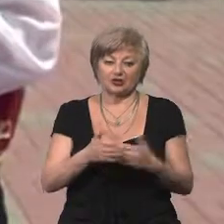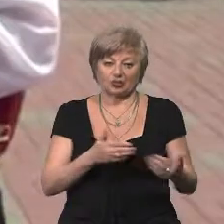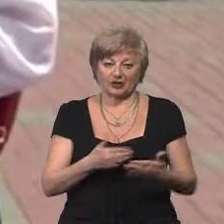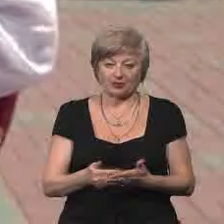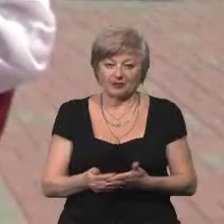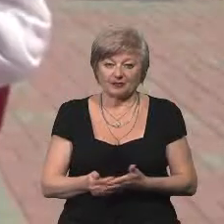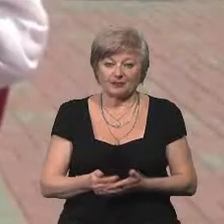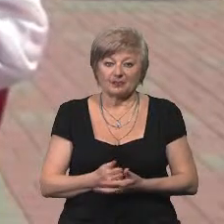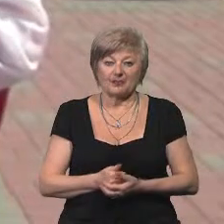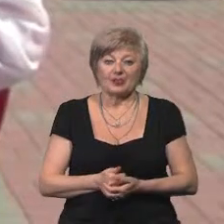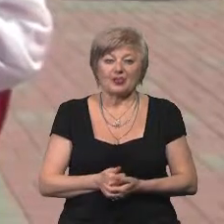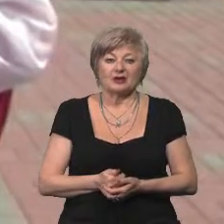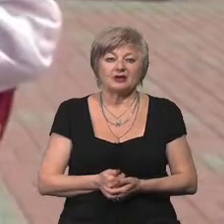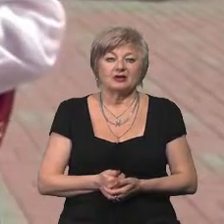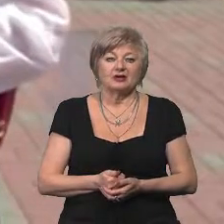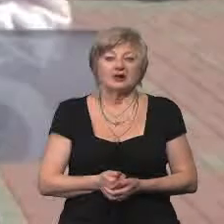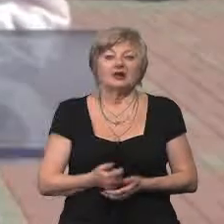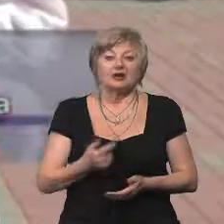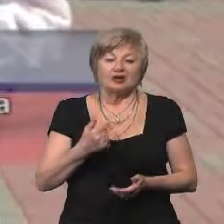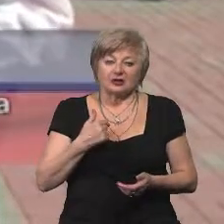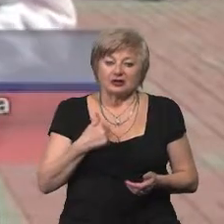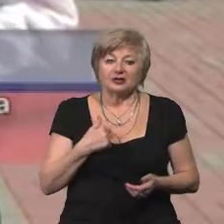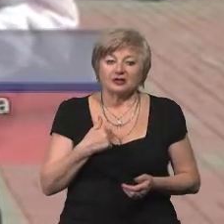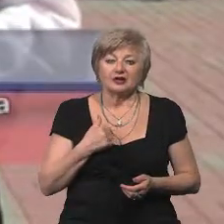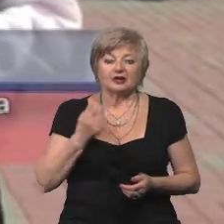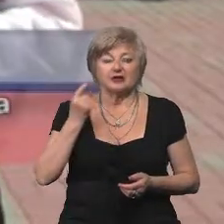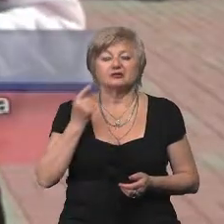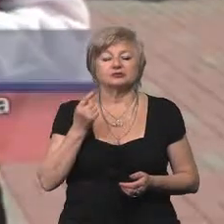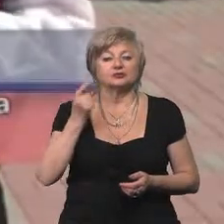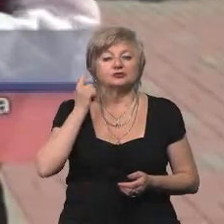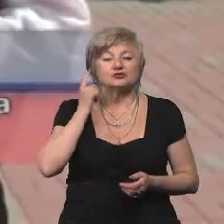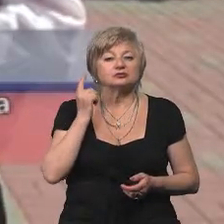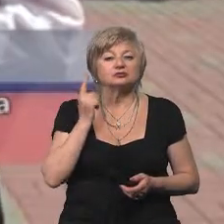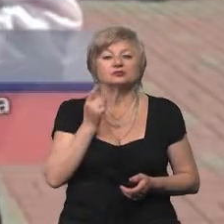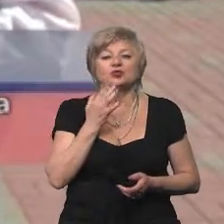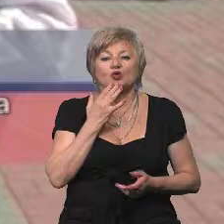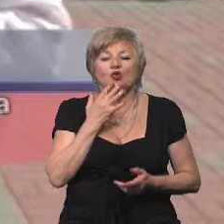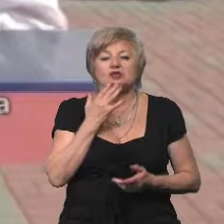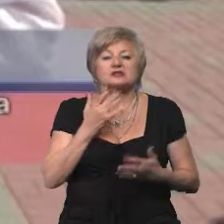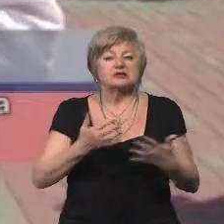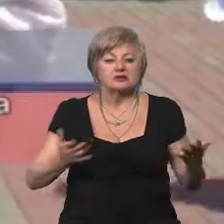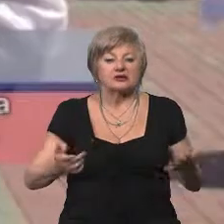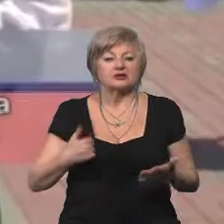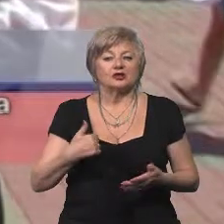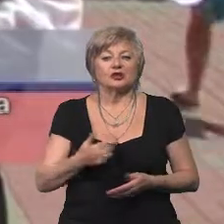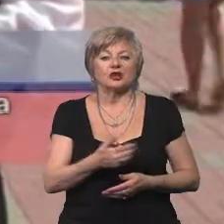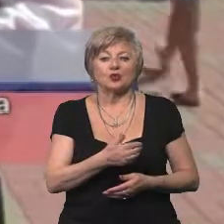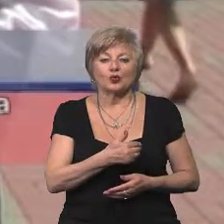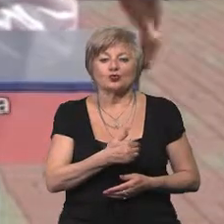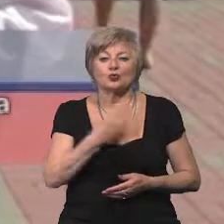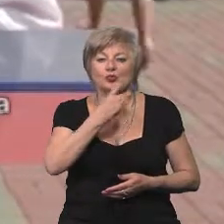Я дуже горжусь своєю національністю. Я дуже пишаюсь своєю національністю. Це йде здавна. Не хочу ображати інші